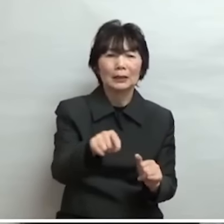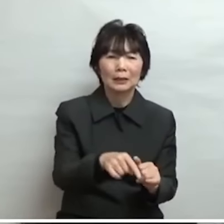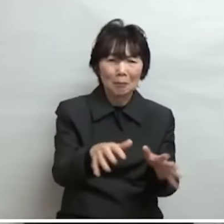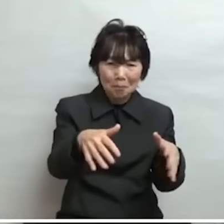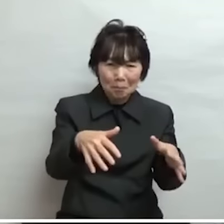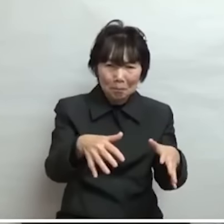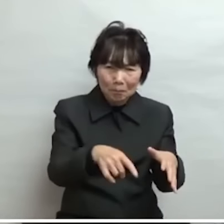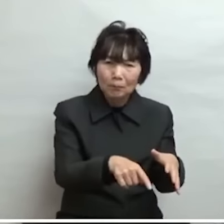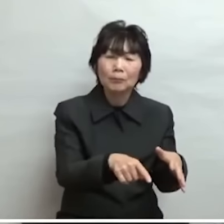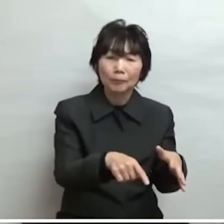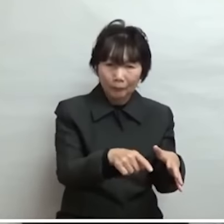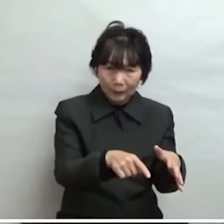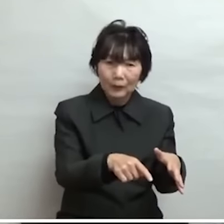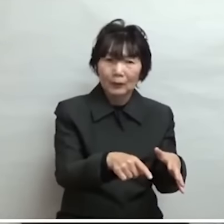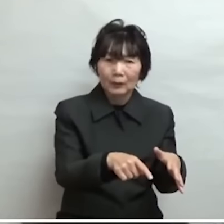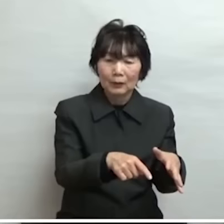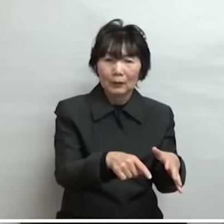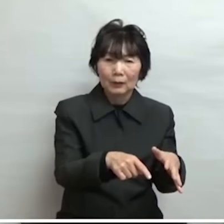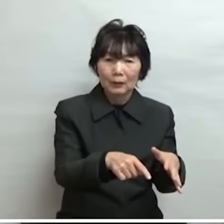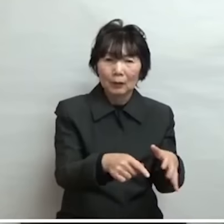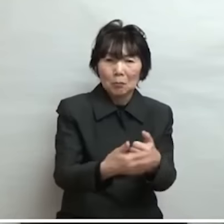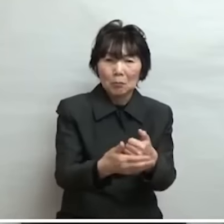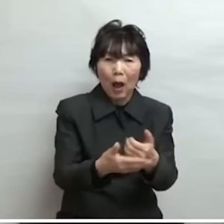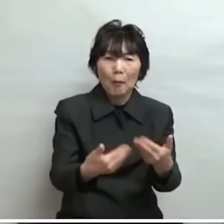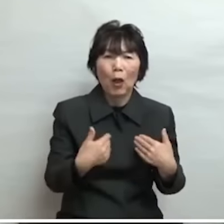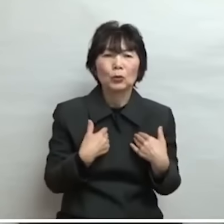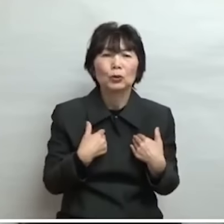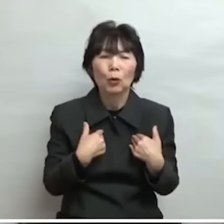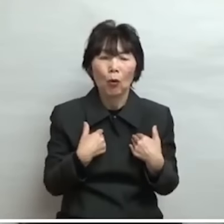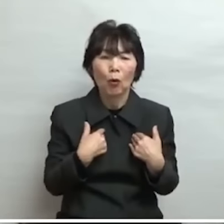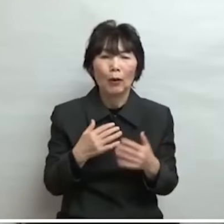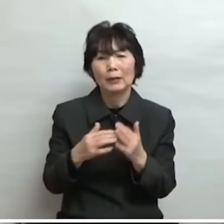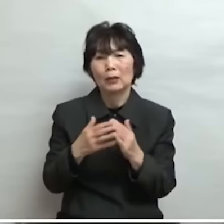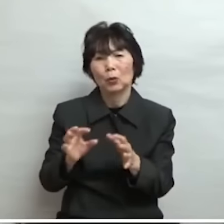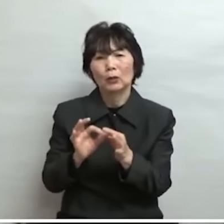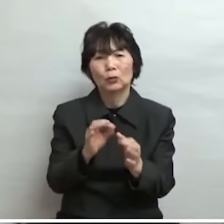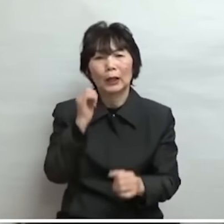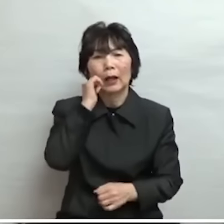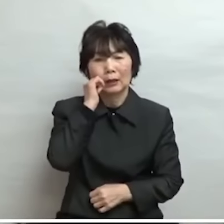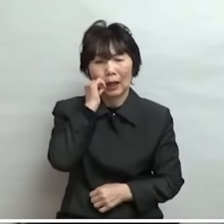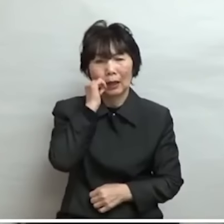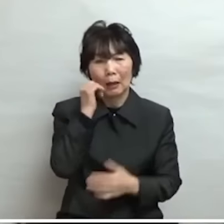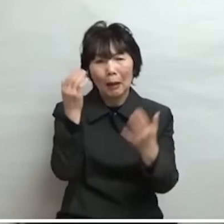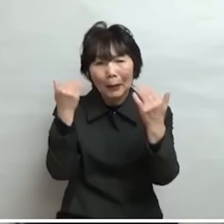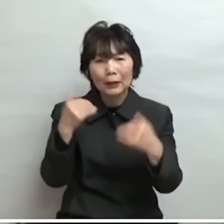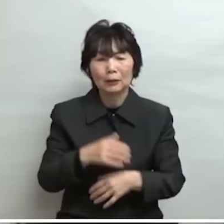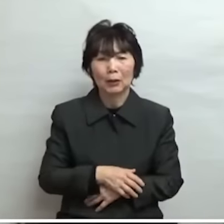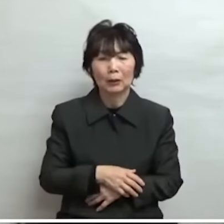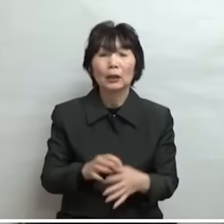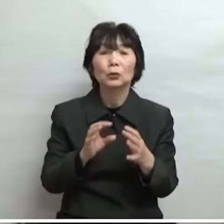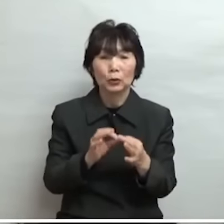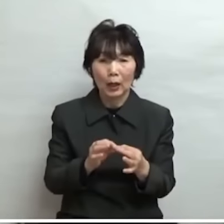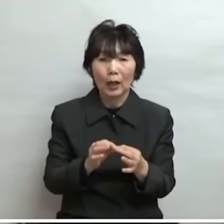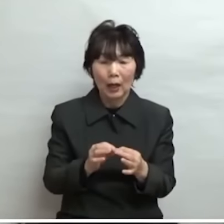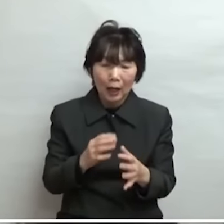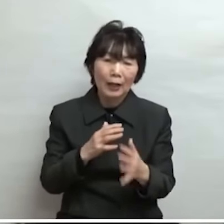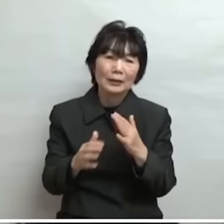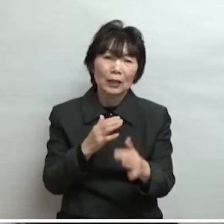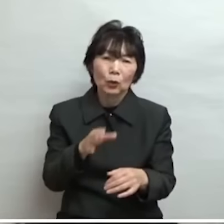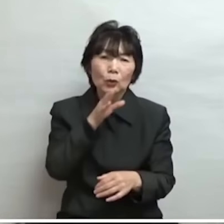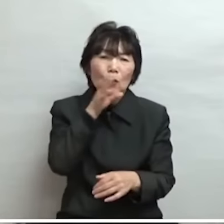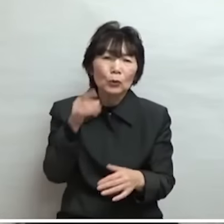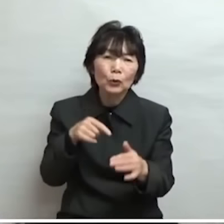ければですね、日本は戦争継続できなかったわけですよね。その点のことをですね、きちっとこう戦争の本質を伝えるためにも